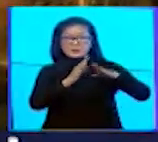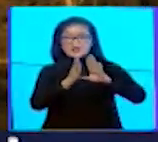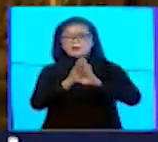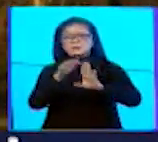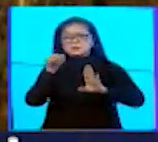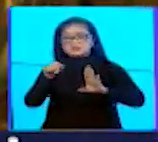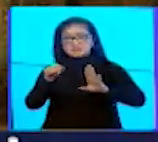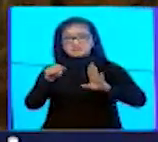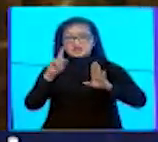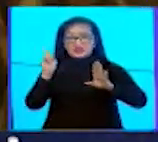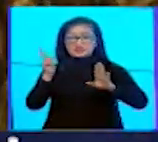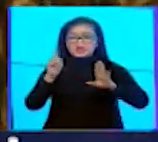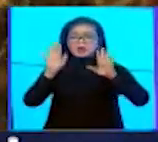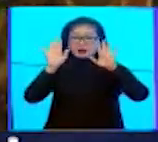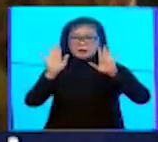Jakarta Pusat.